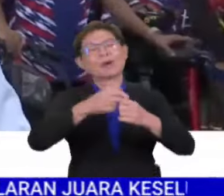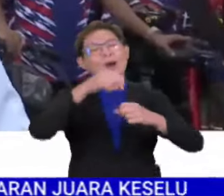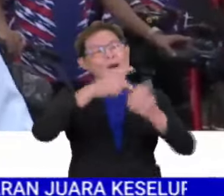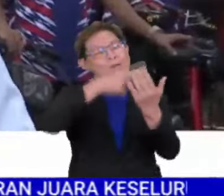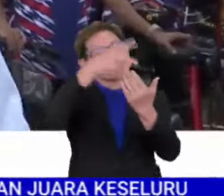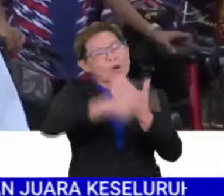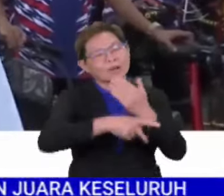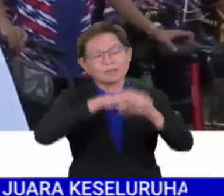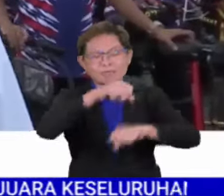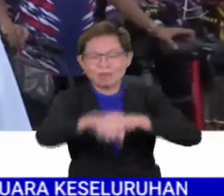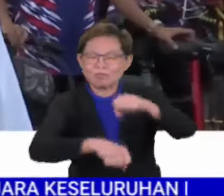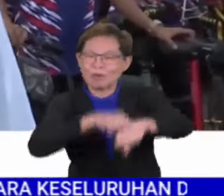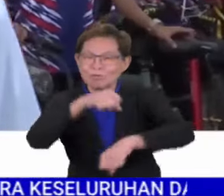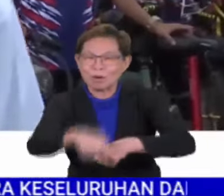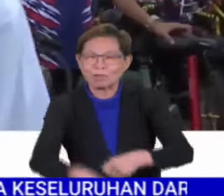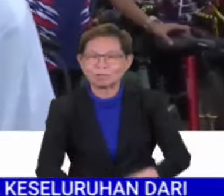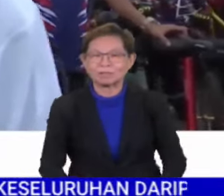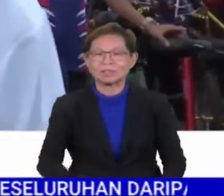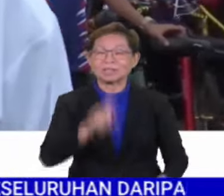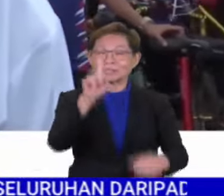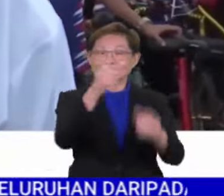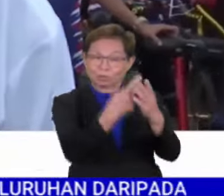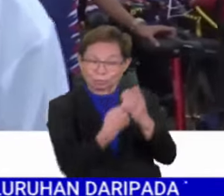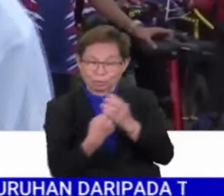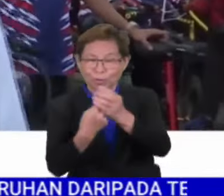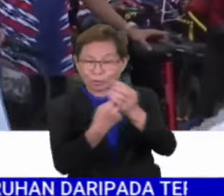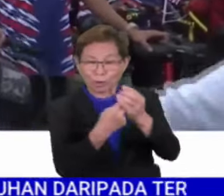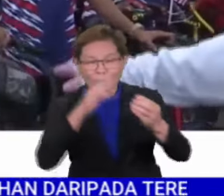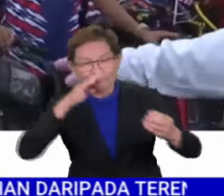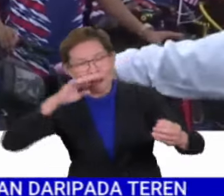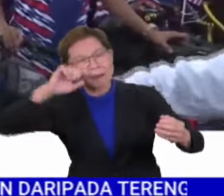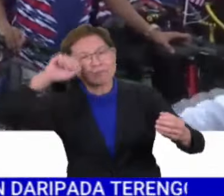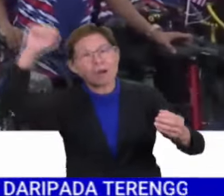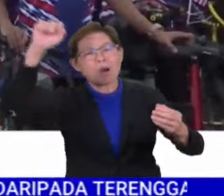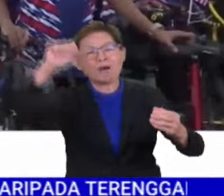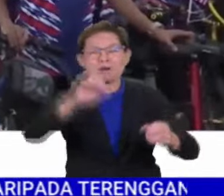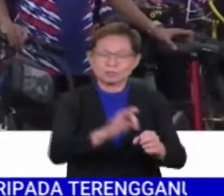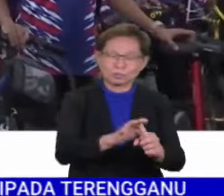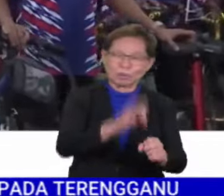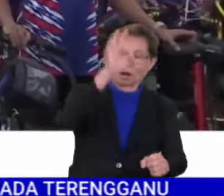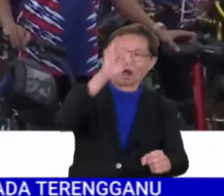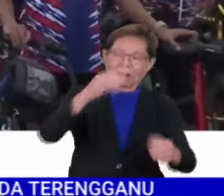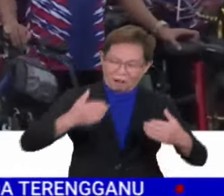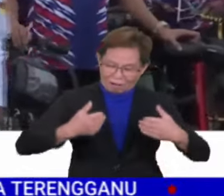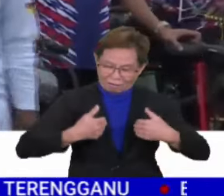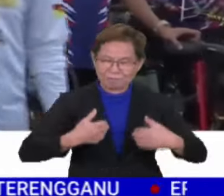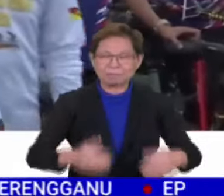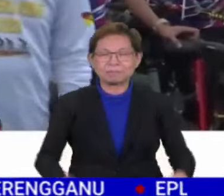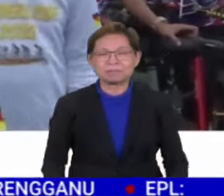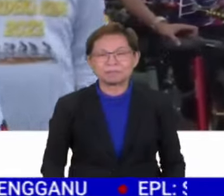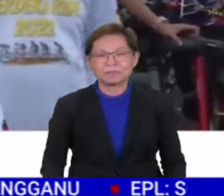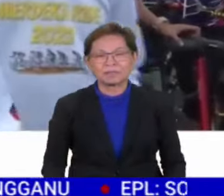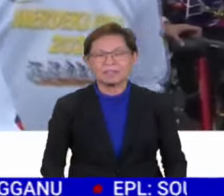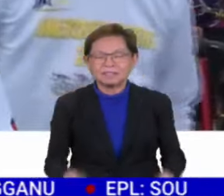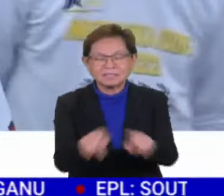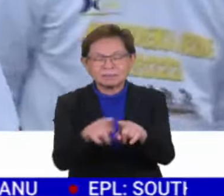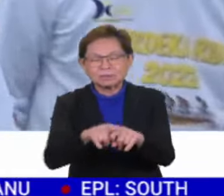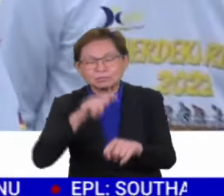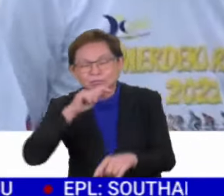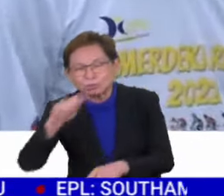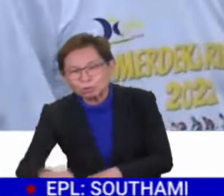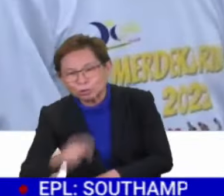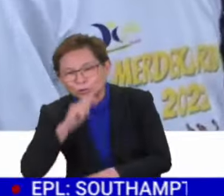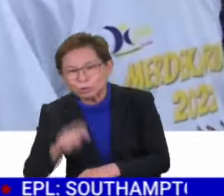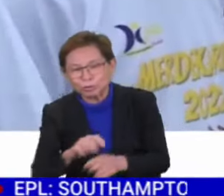ialah satu perpaduan hari-hari merdeka tu. Semangat ada. Nah, macam orang tua tu nak